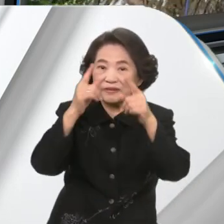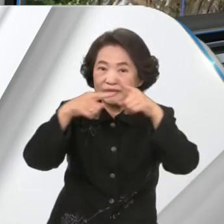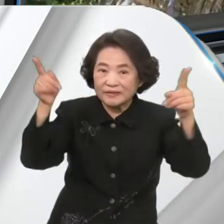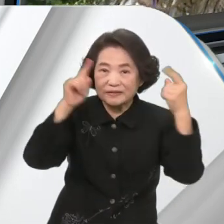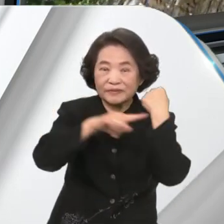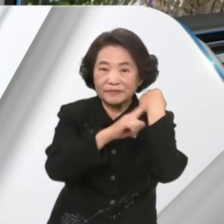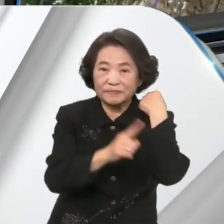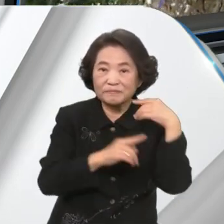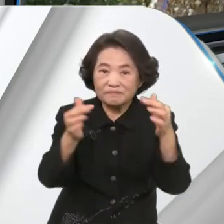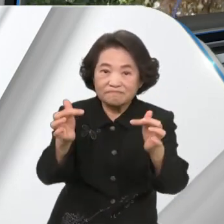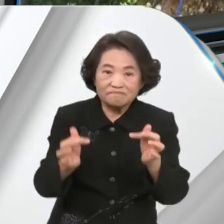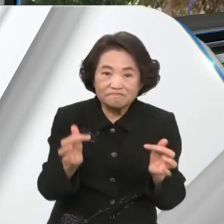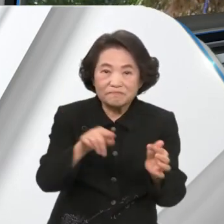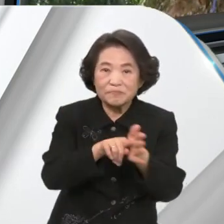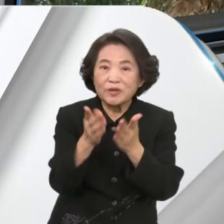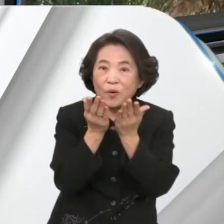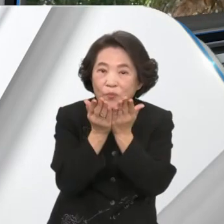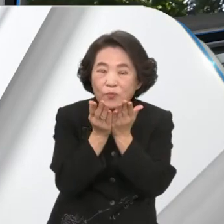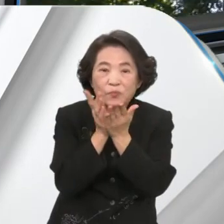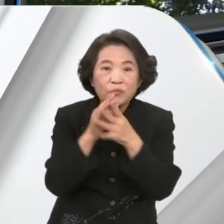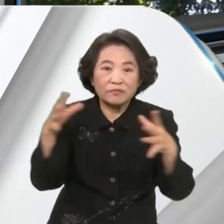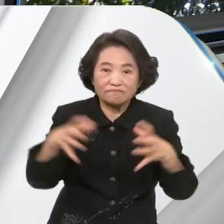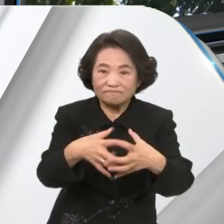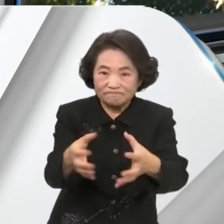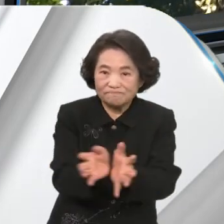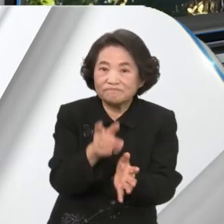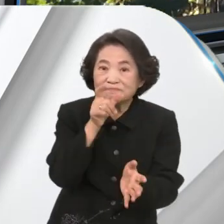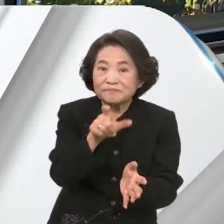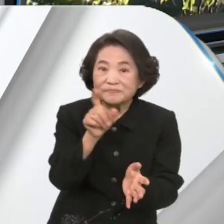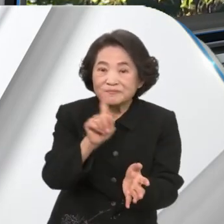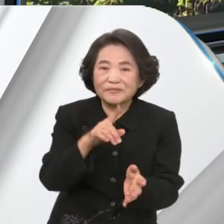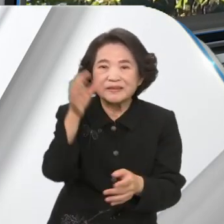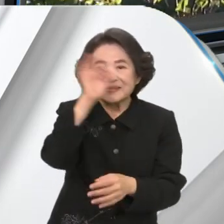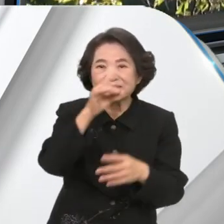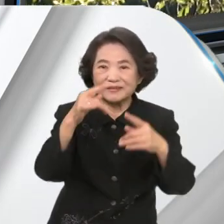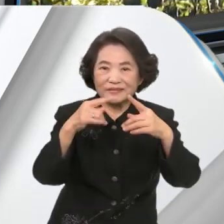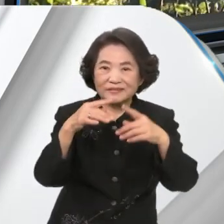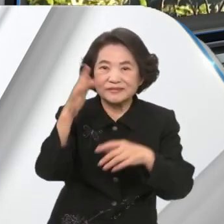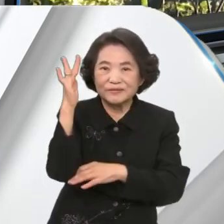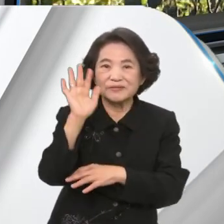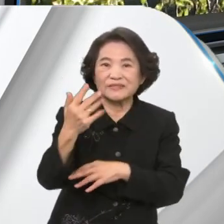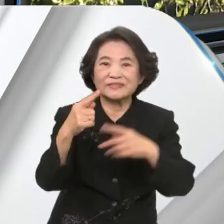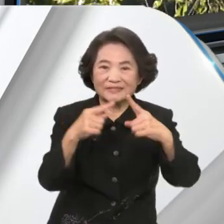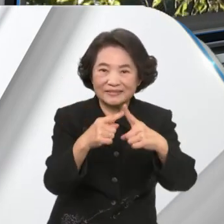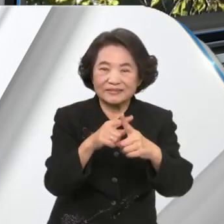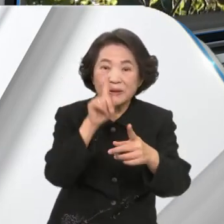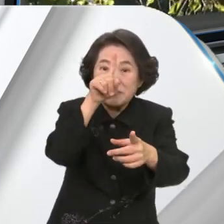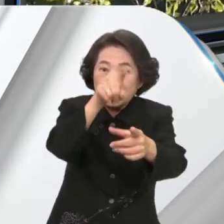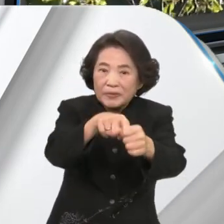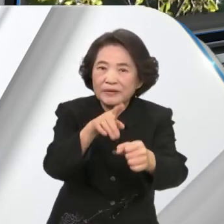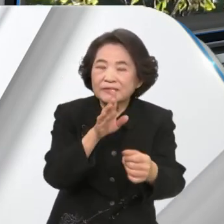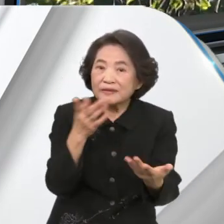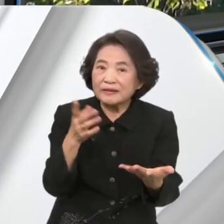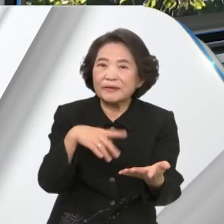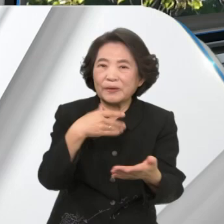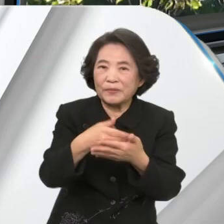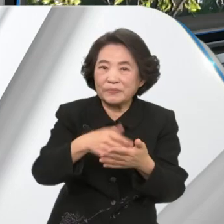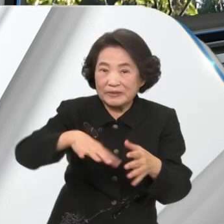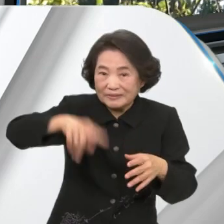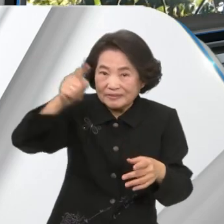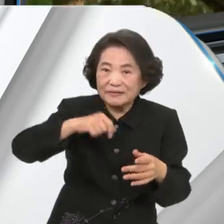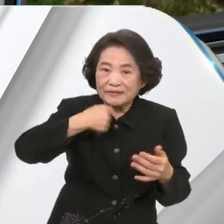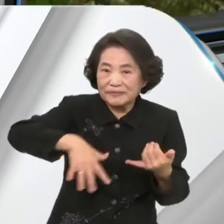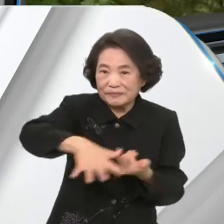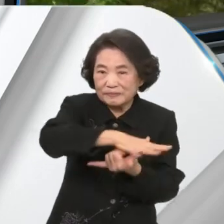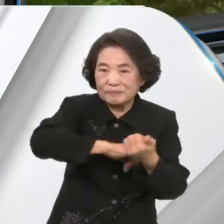测量同空间自信学内，真内前所谓经验的团队，目标是爱挖出头一种